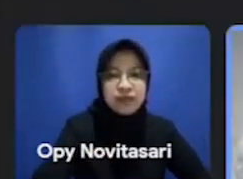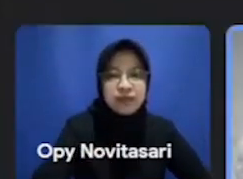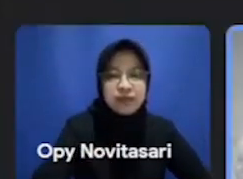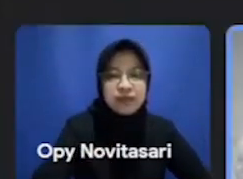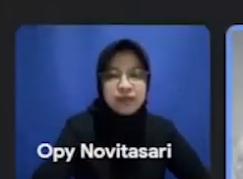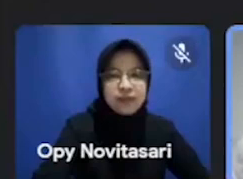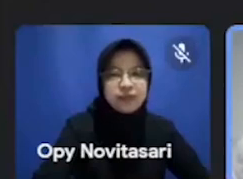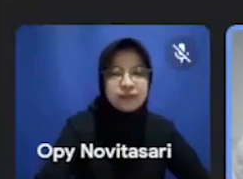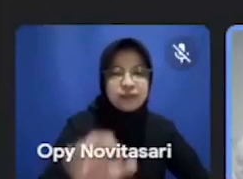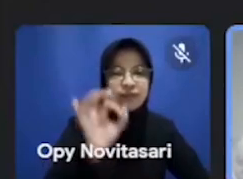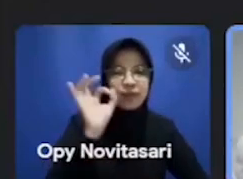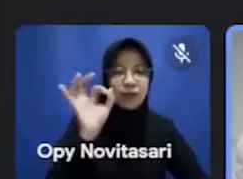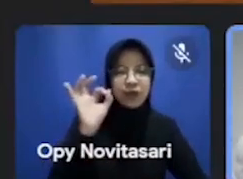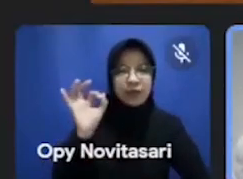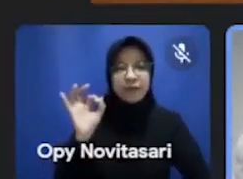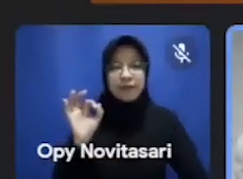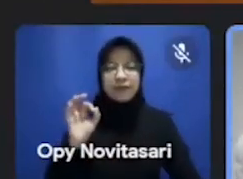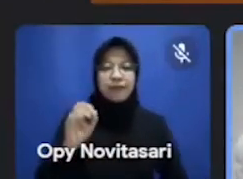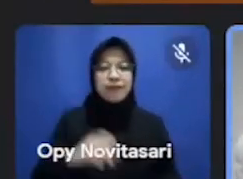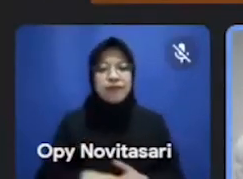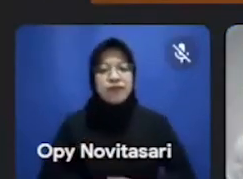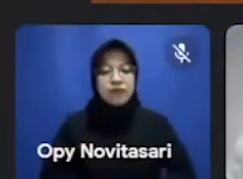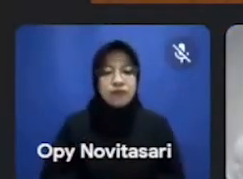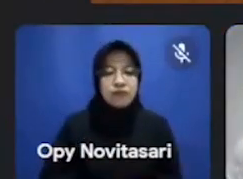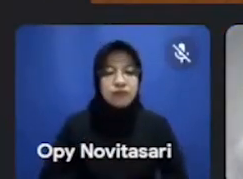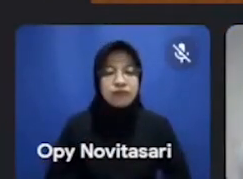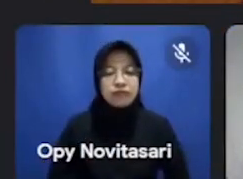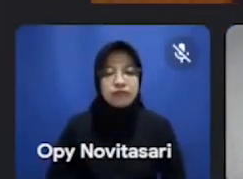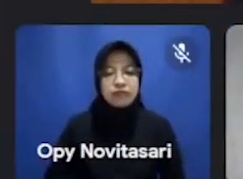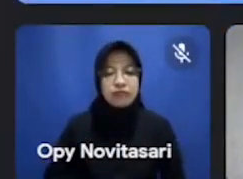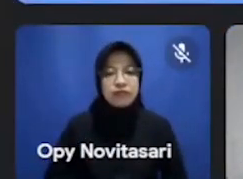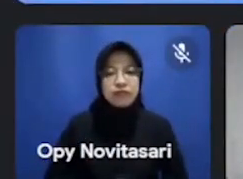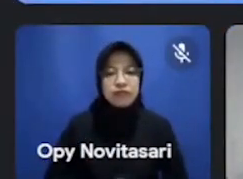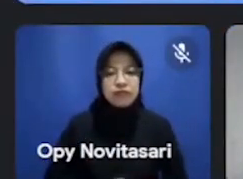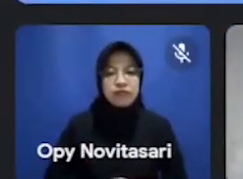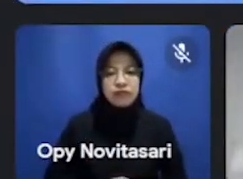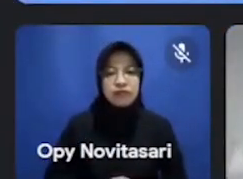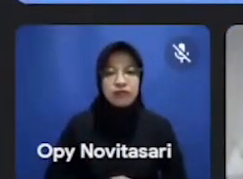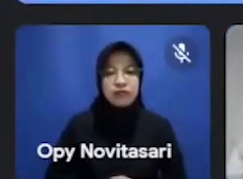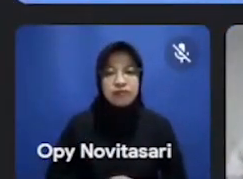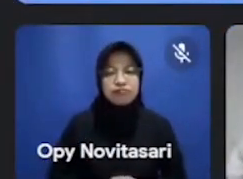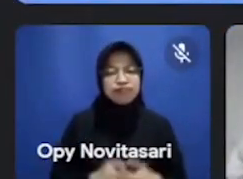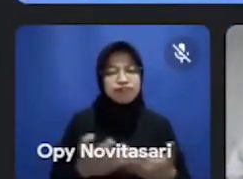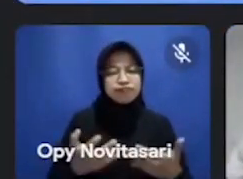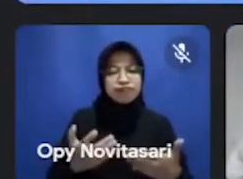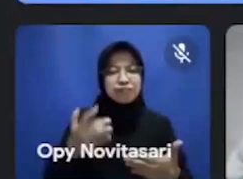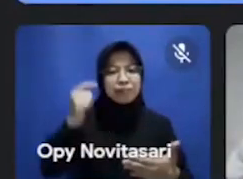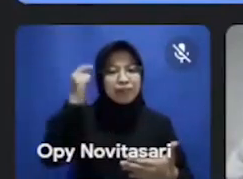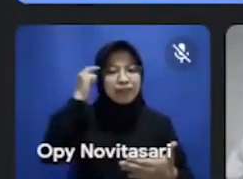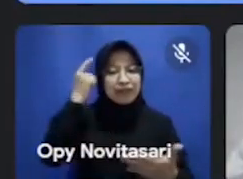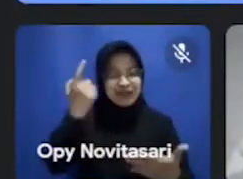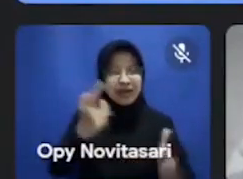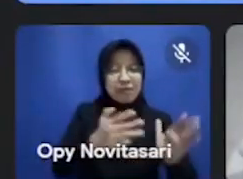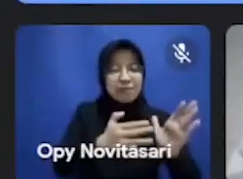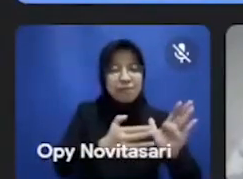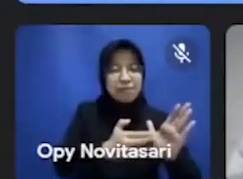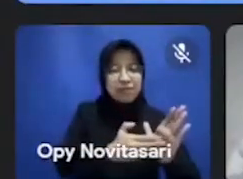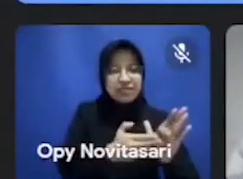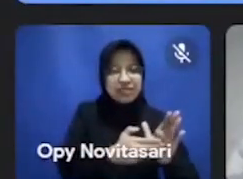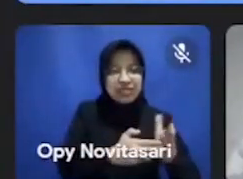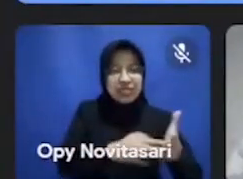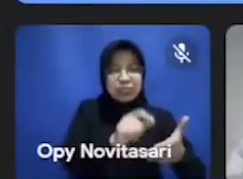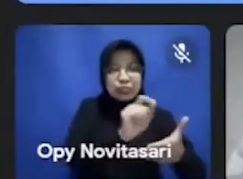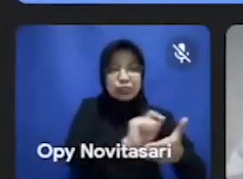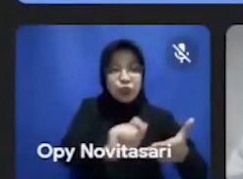ya mongg Mas ee saya pikir permasalahannya ketika masuk ke